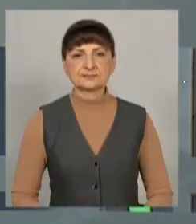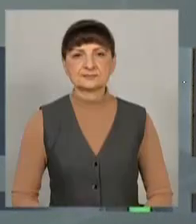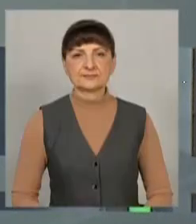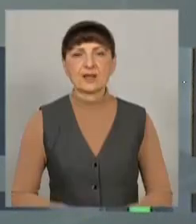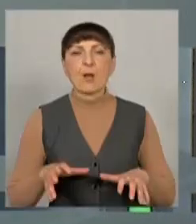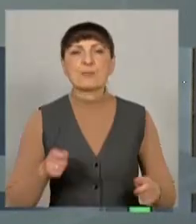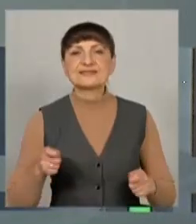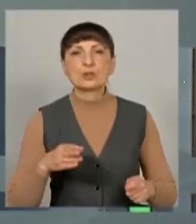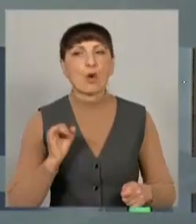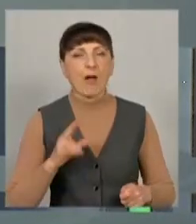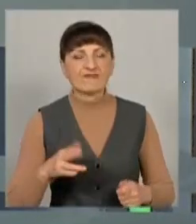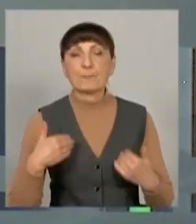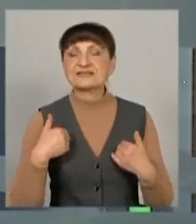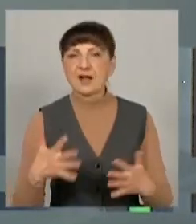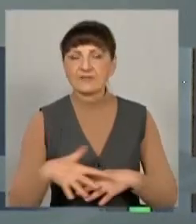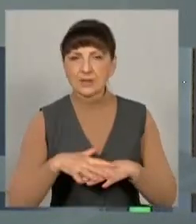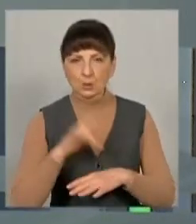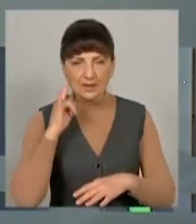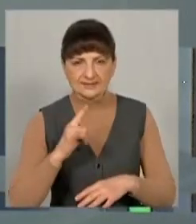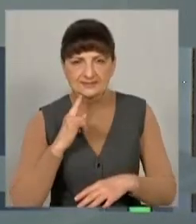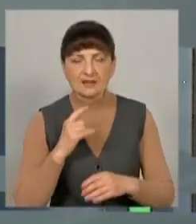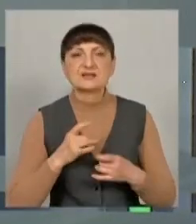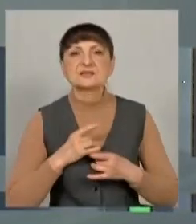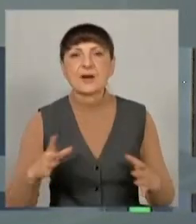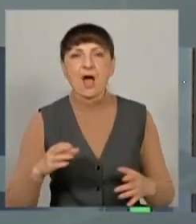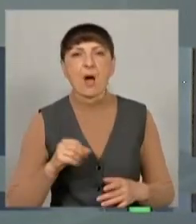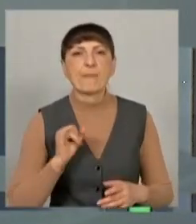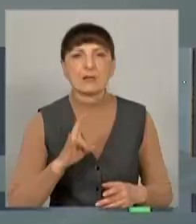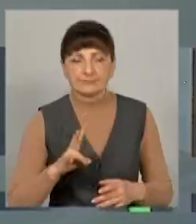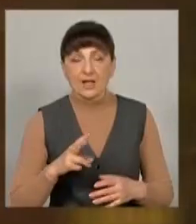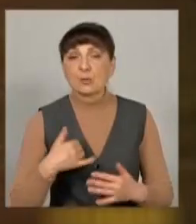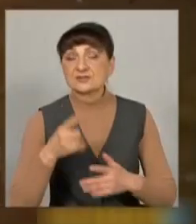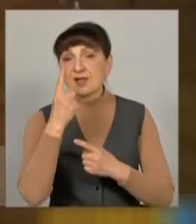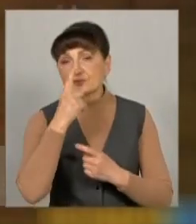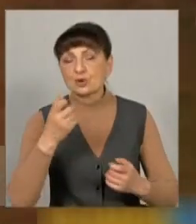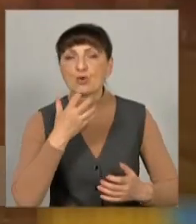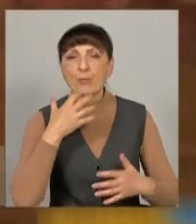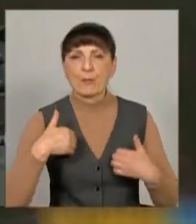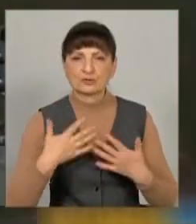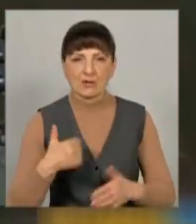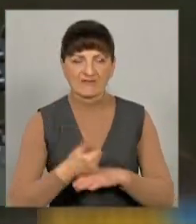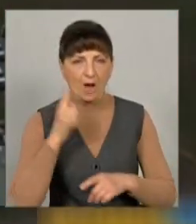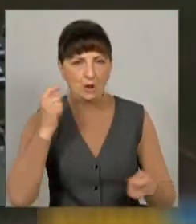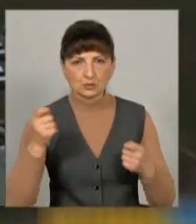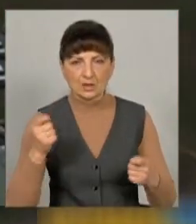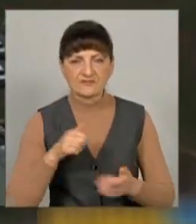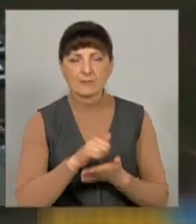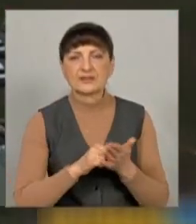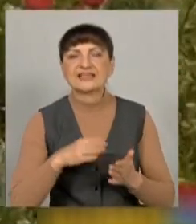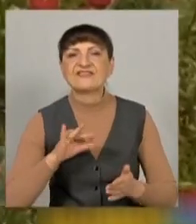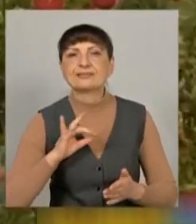Президент Касым-Жомарт Токаев поздравил народ Казахстана с праздником Амал. Сообщение с теплыми пожеланиями глава государства опубликовал в